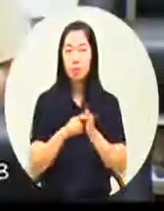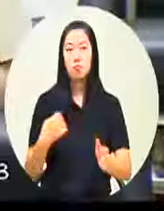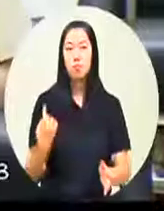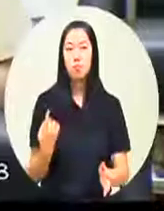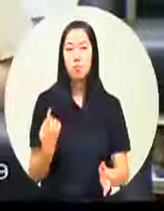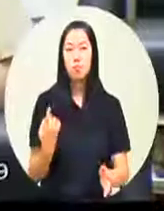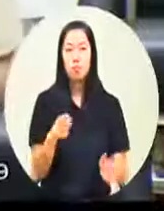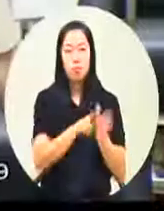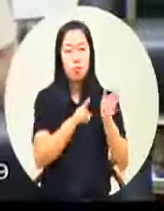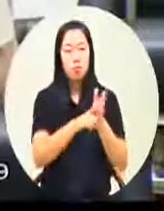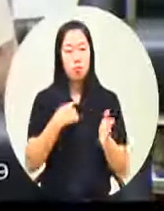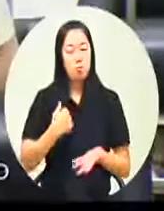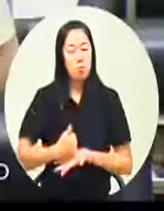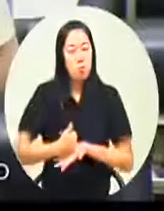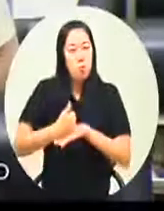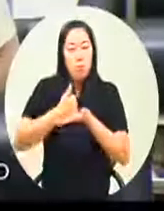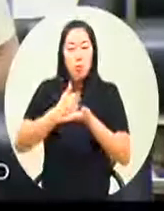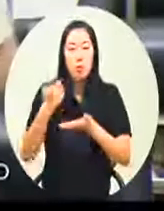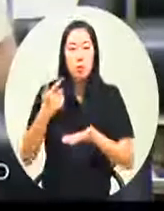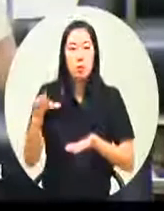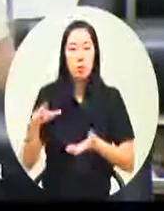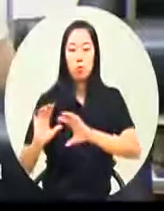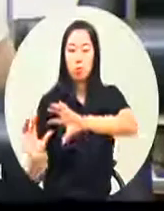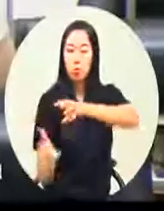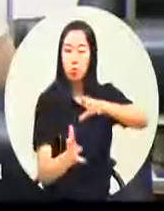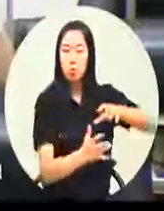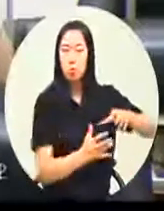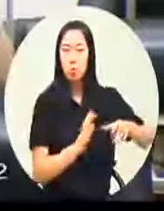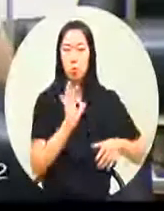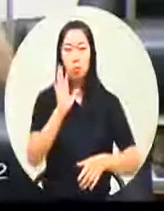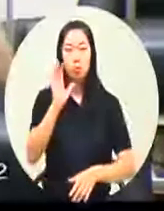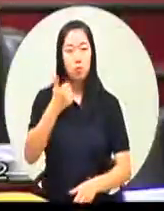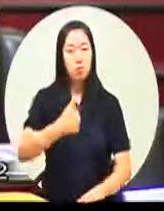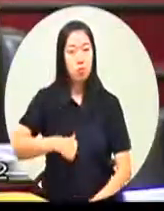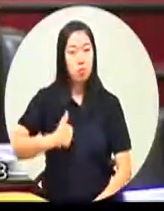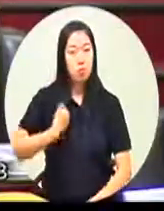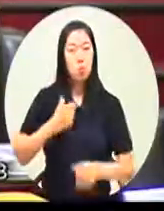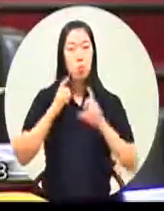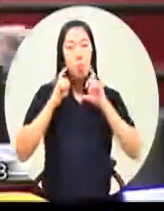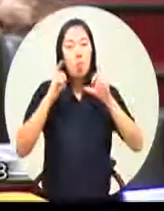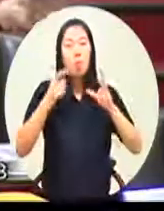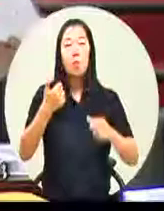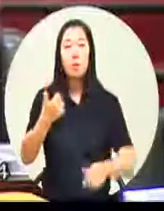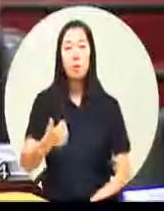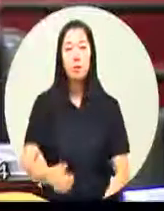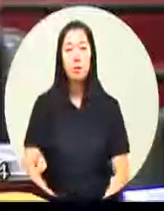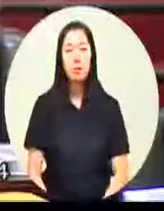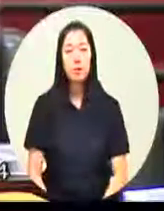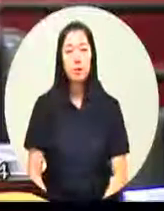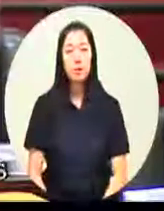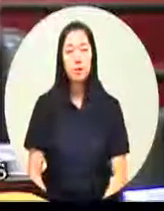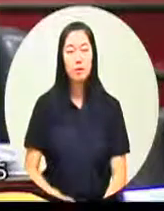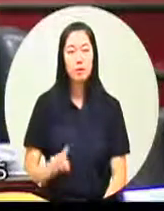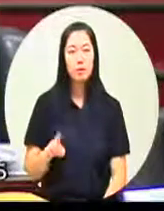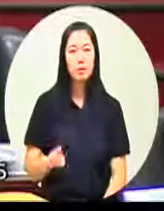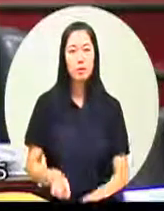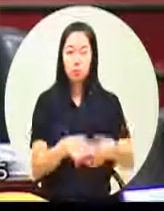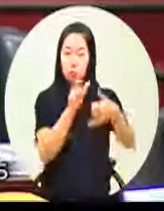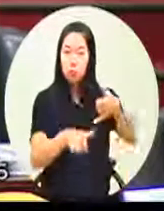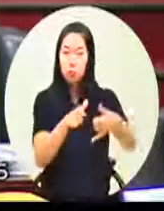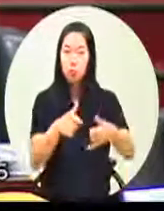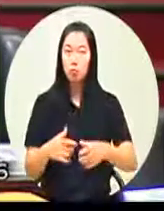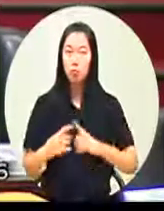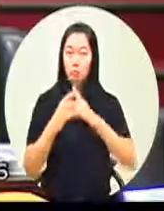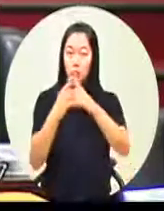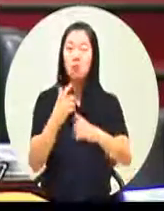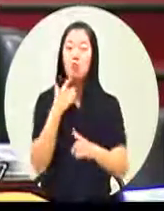位在世界可以说有举足轻重。那这样的一个人到了美浓，到